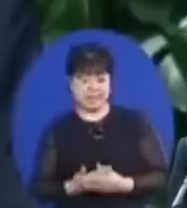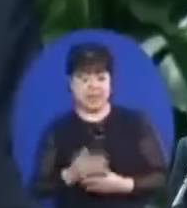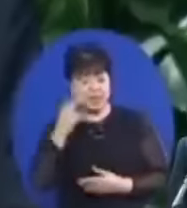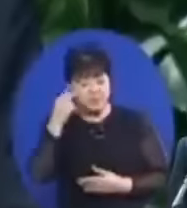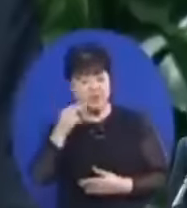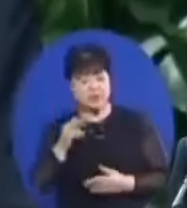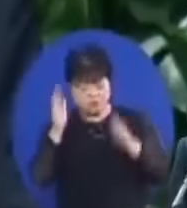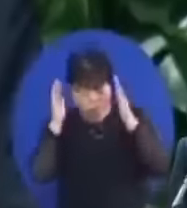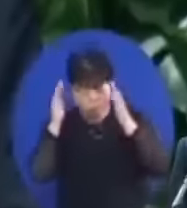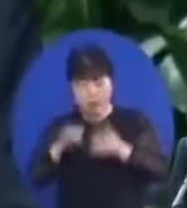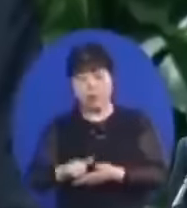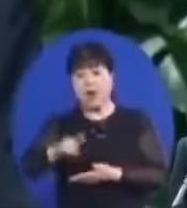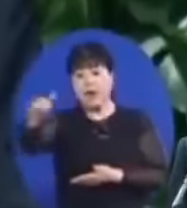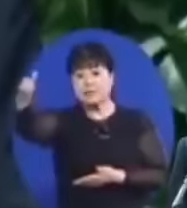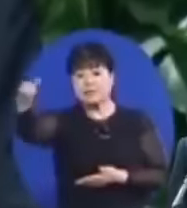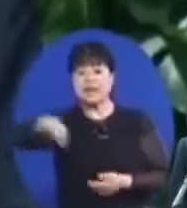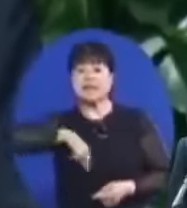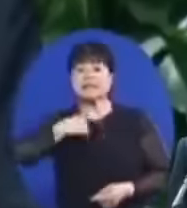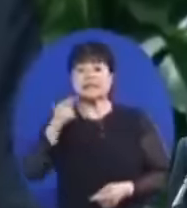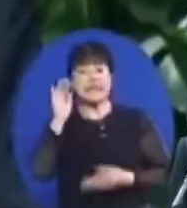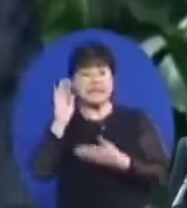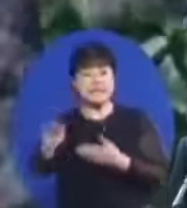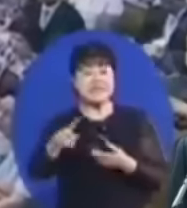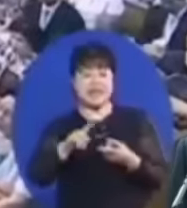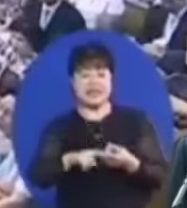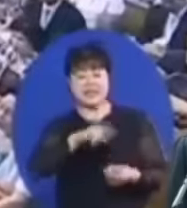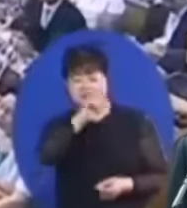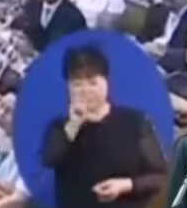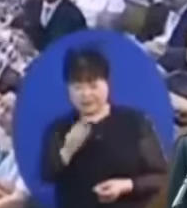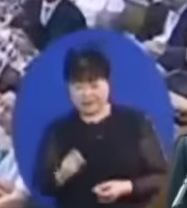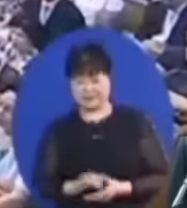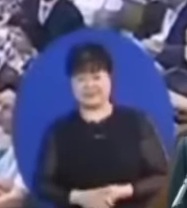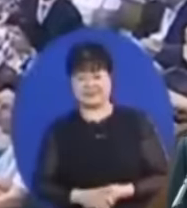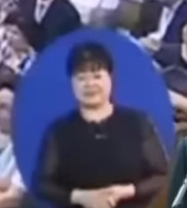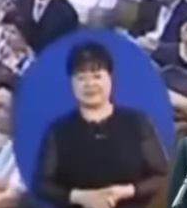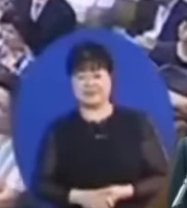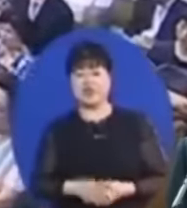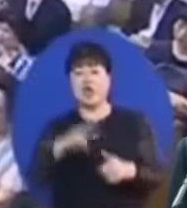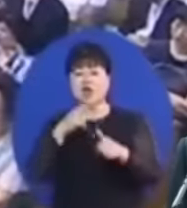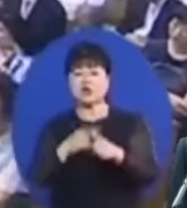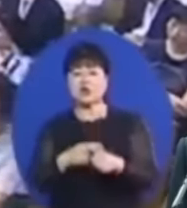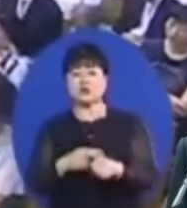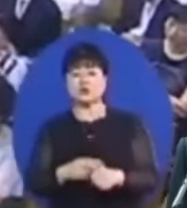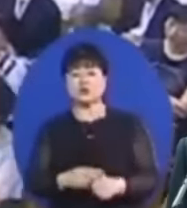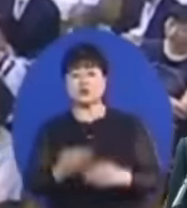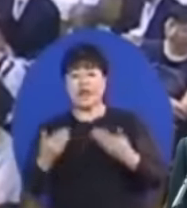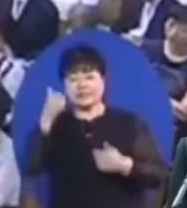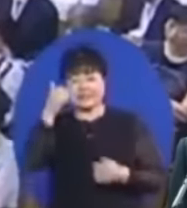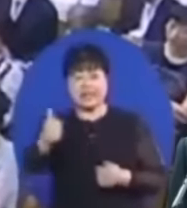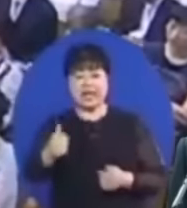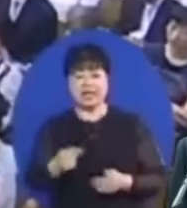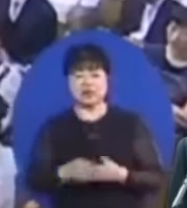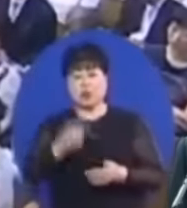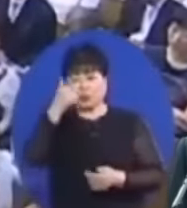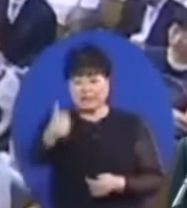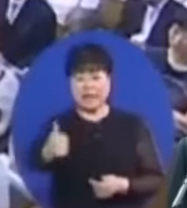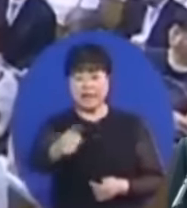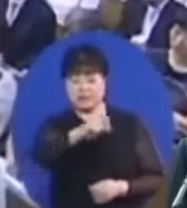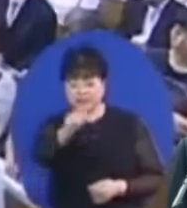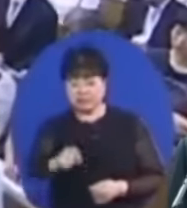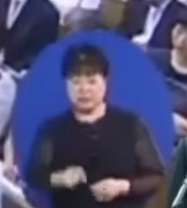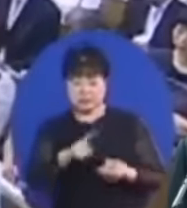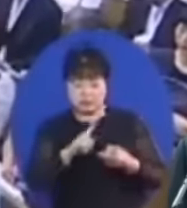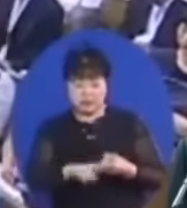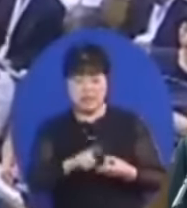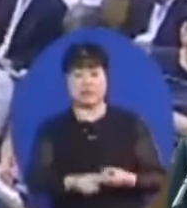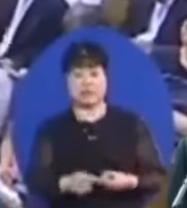미국에서 유학생활을 하면서 자신의 미래 이력서를 작성했습니다. 그게는 교수, 학장, 총장이 될 것이라고 적혀 있었습니다. 실제로